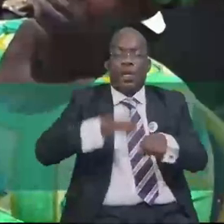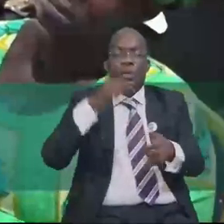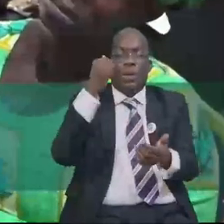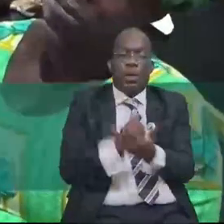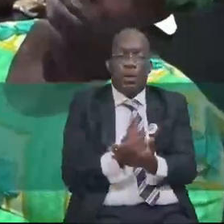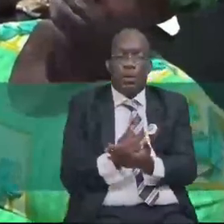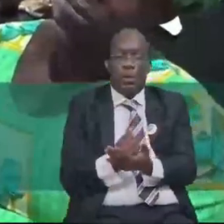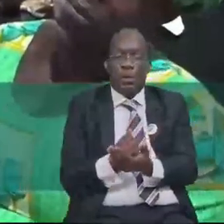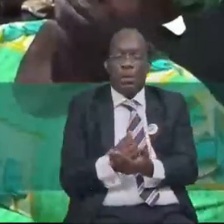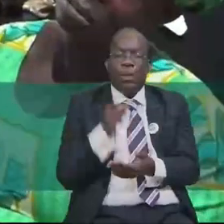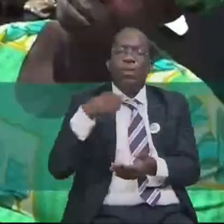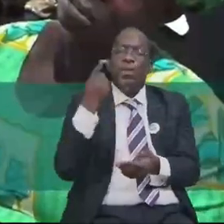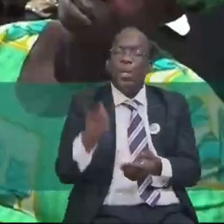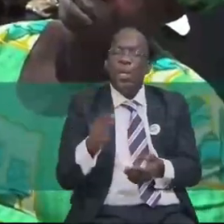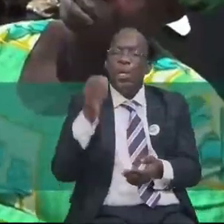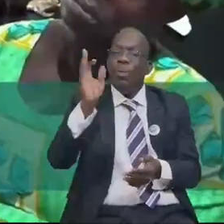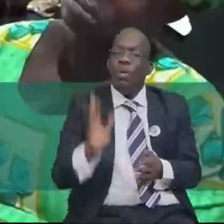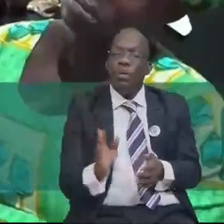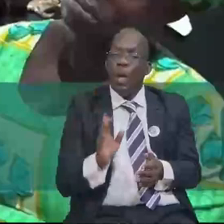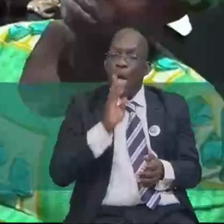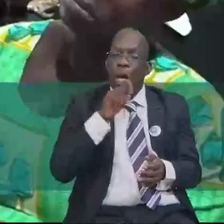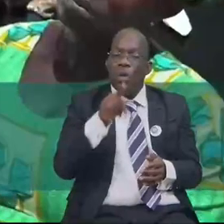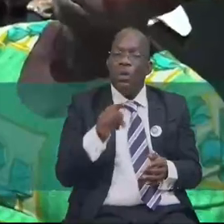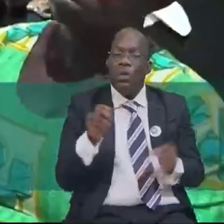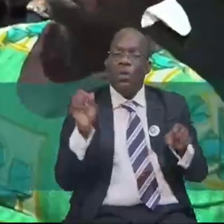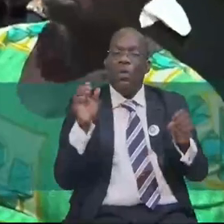Tu dis, pasteur, je ne sens pas la puissance.